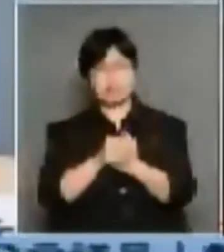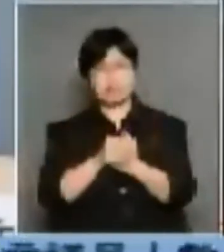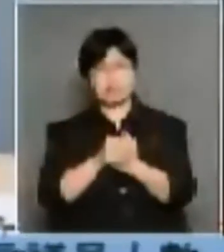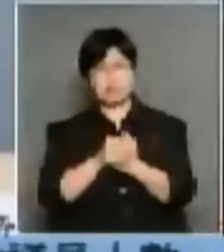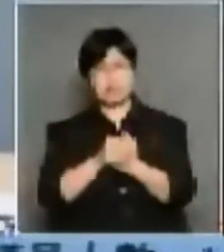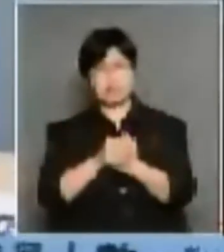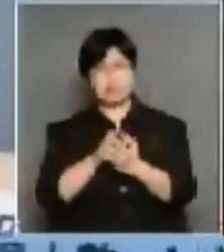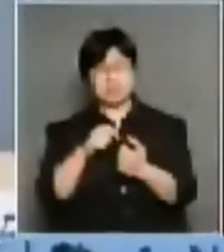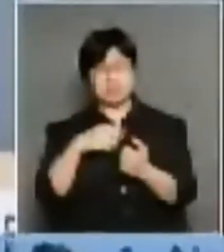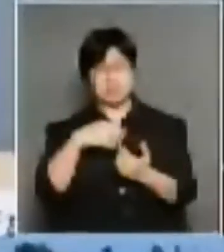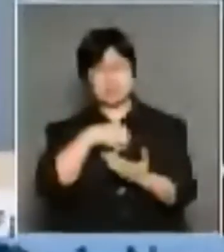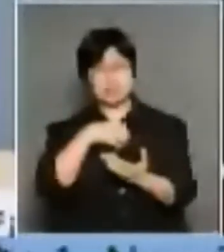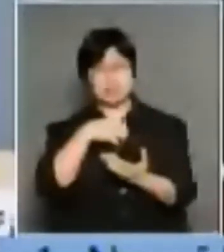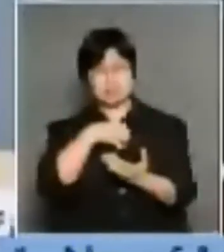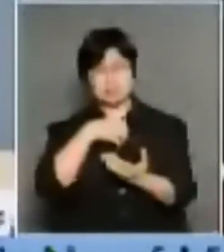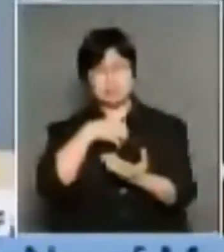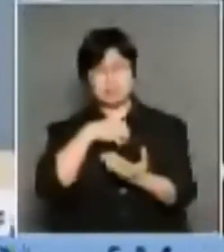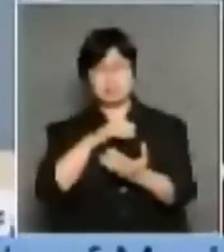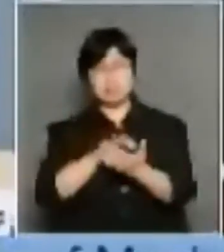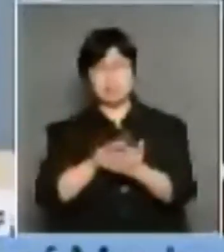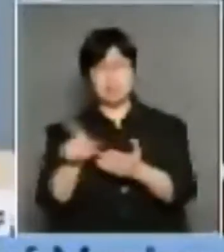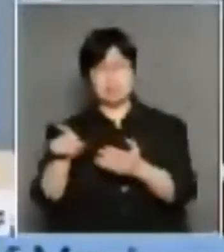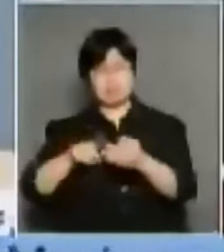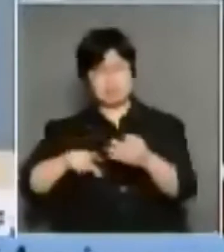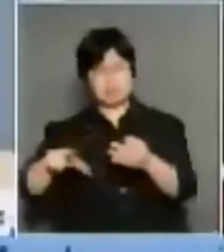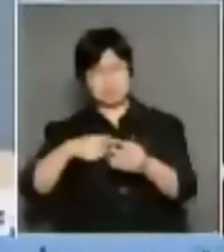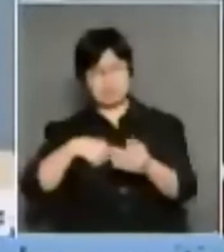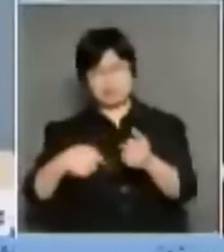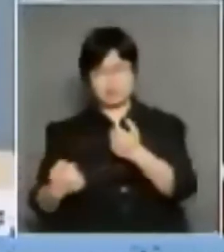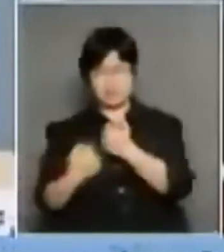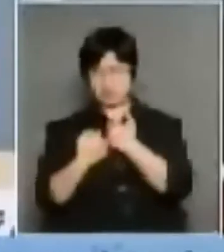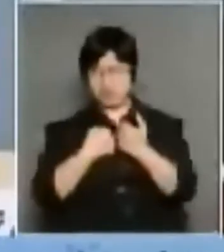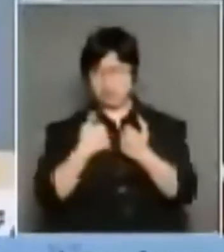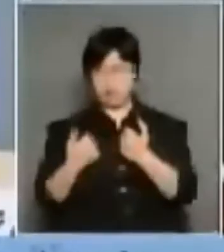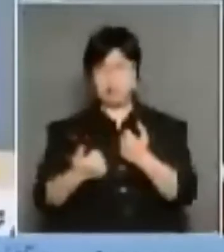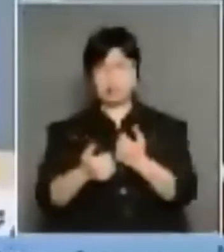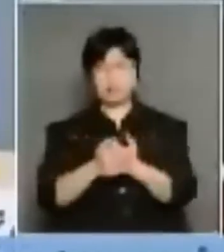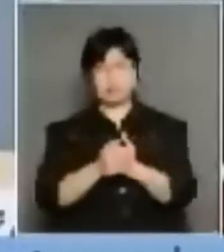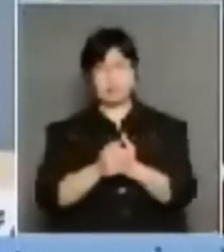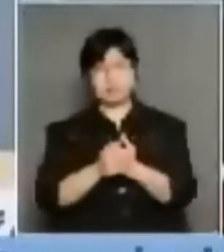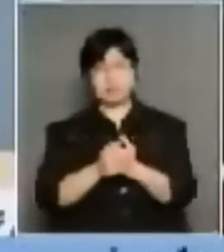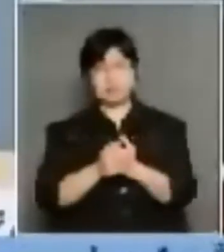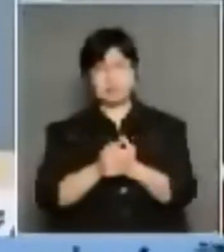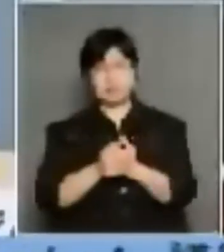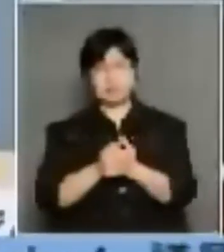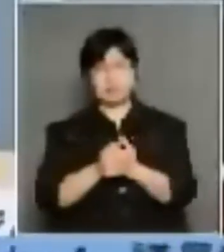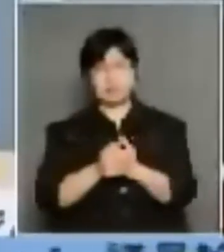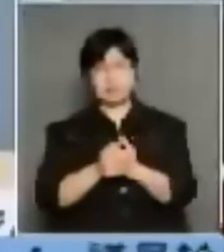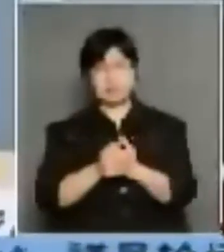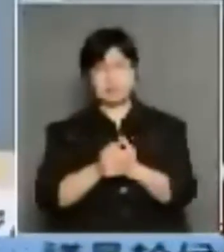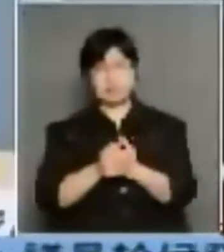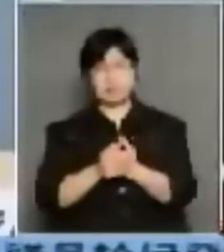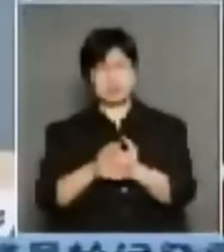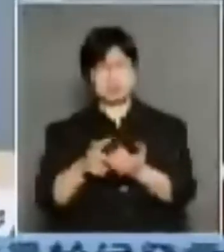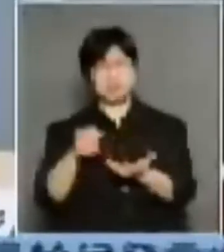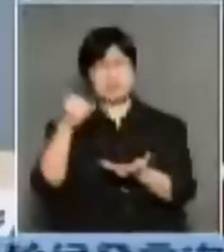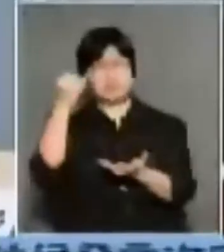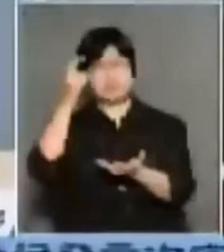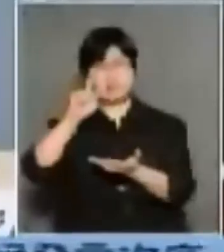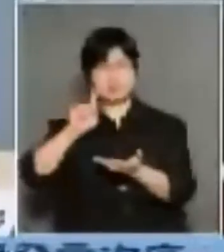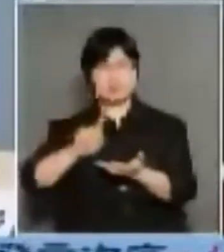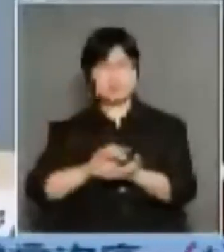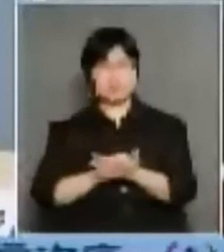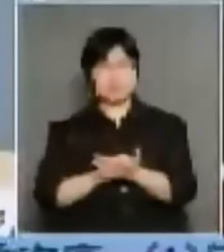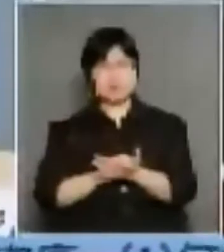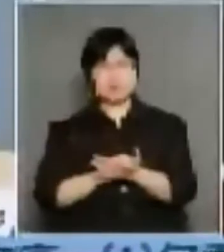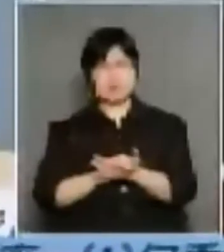我就認為呢，其實王國興議員呢就應該支持我嘅，咁但係冇計，佢都唔知點解好似食錯藥